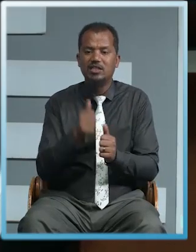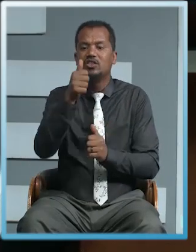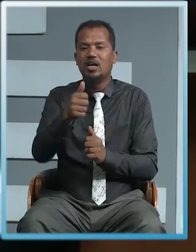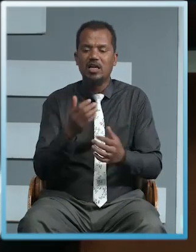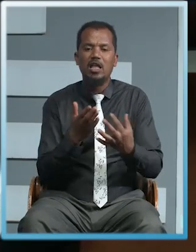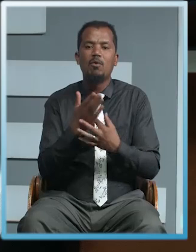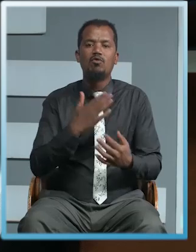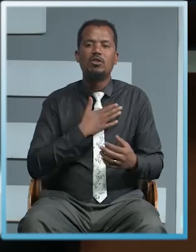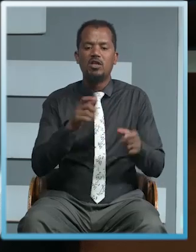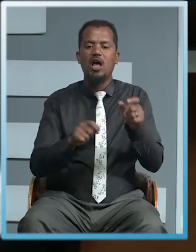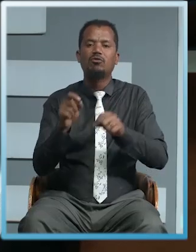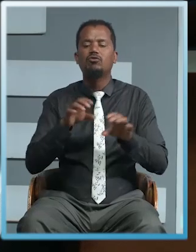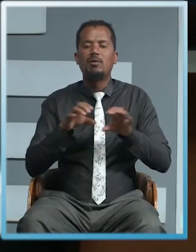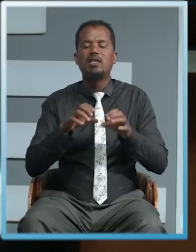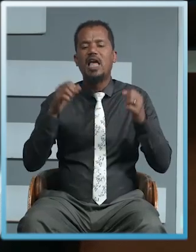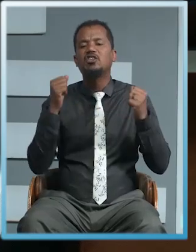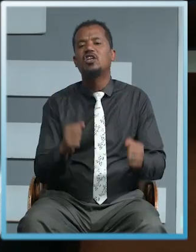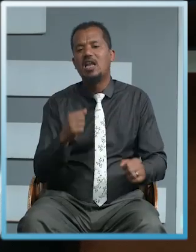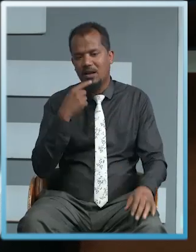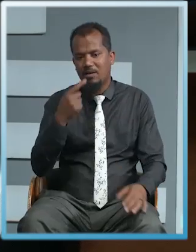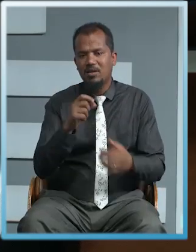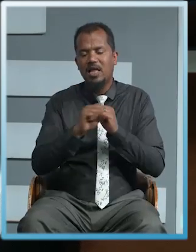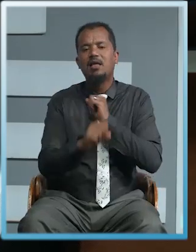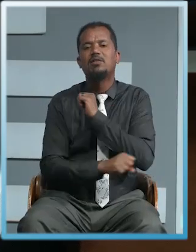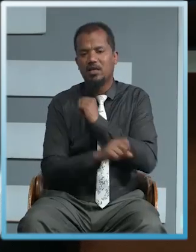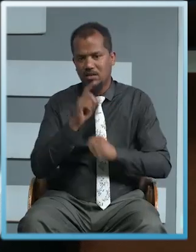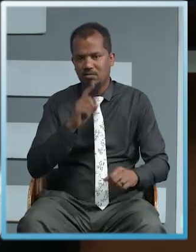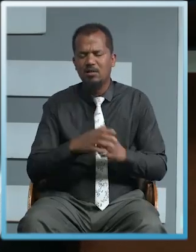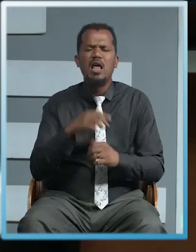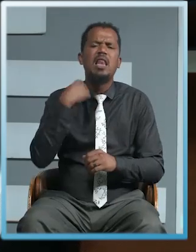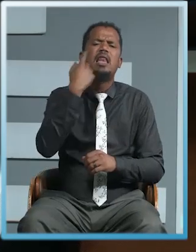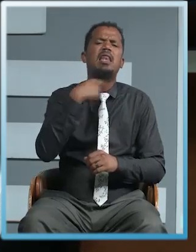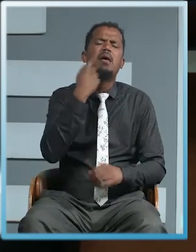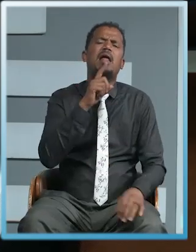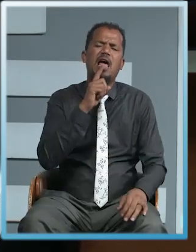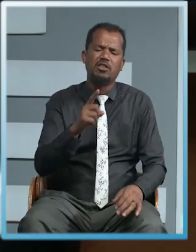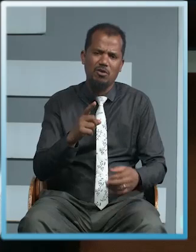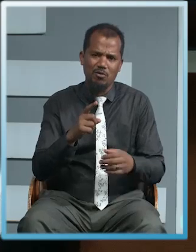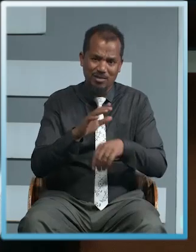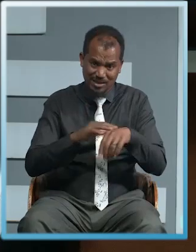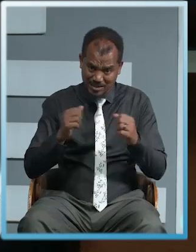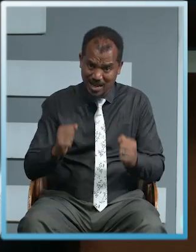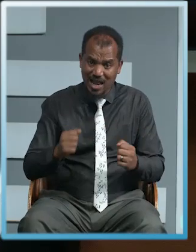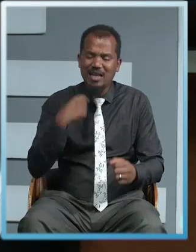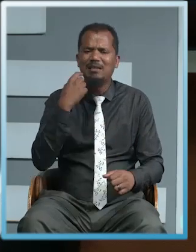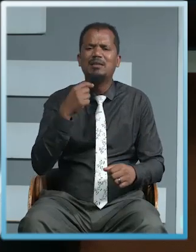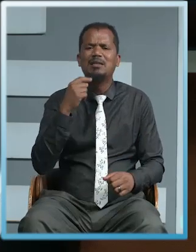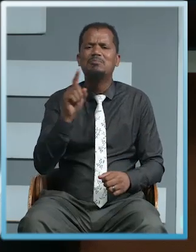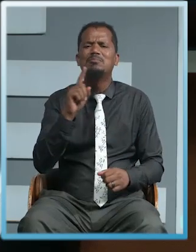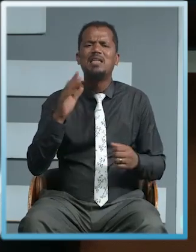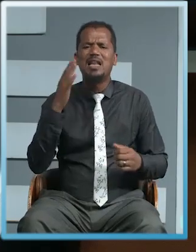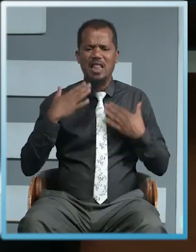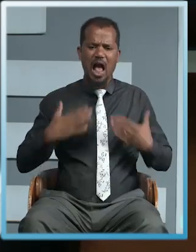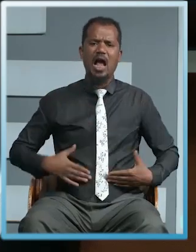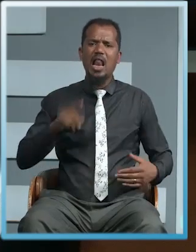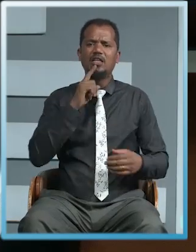እንድትሻገር የበኩላችን አስተዋጽኦ ማድረግ ያስችለናል በሚል የተመሰረተ ነው። እና ማናቸው ግን ምናልባት ላብነት መጥቀስ ከተቻለ ምን አይነት አካላት